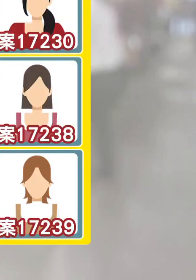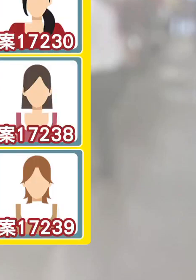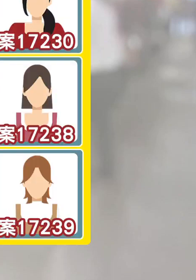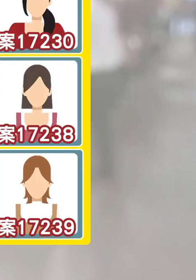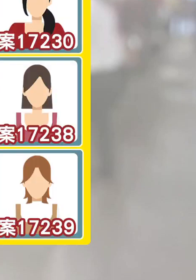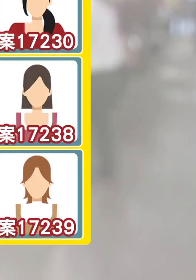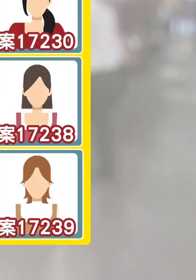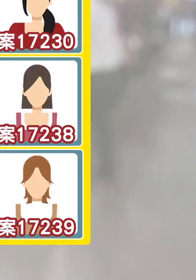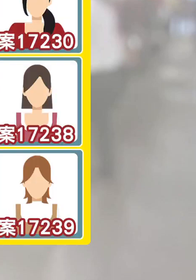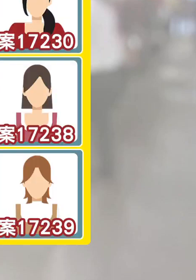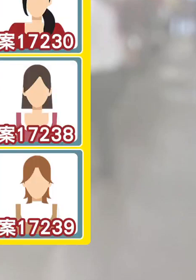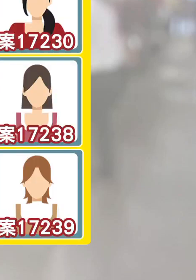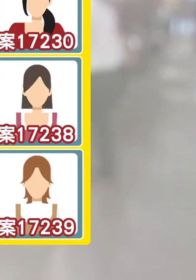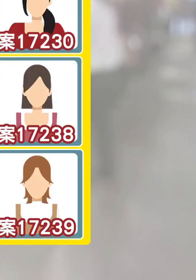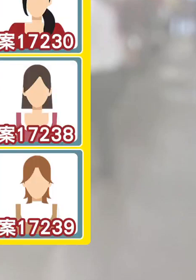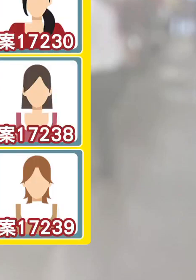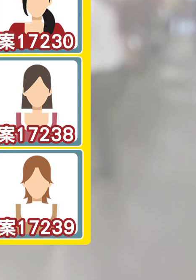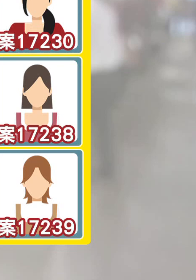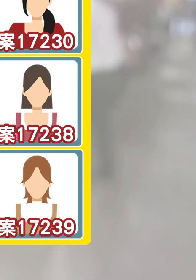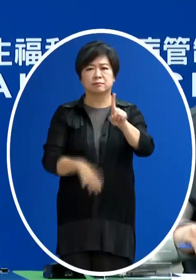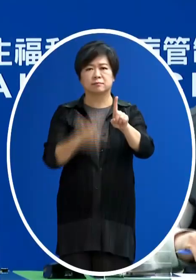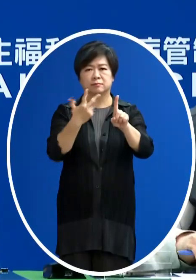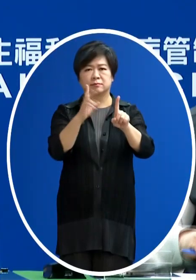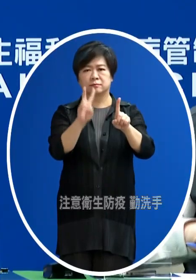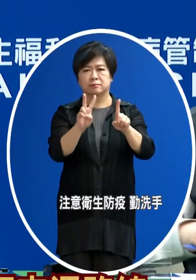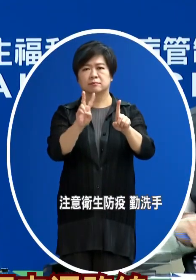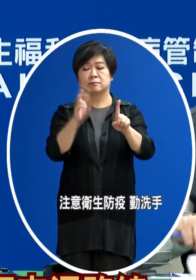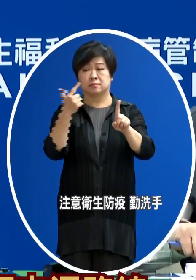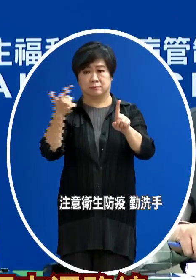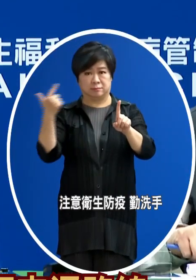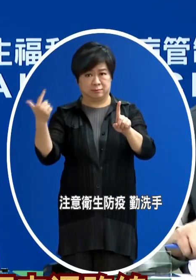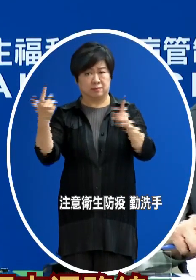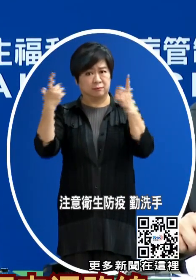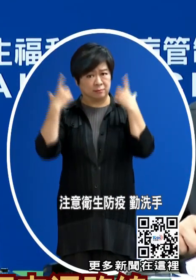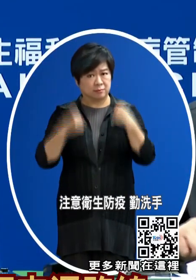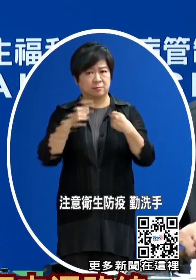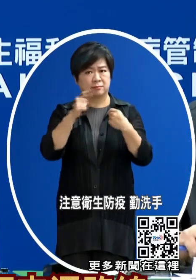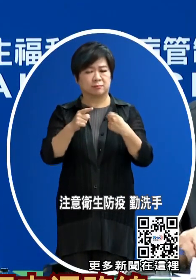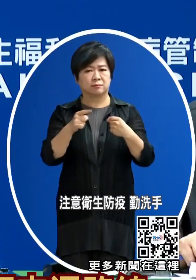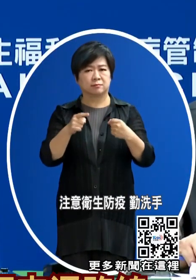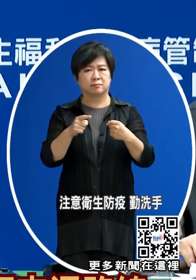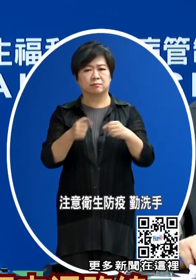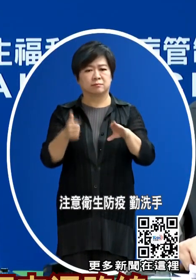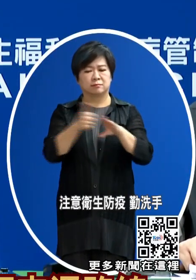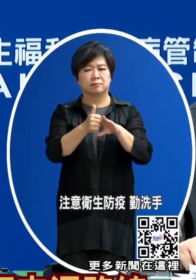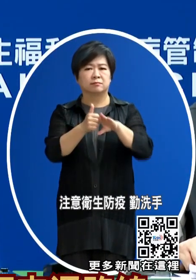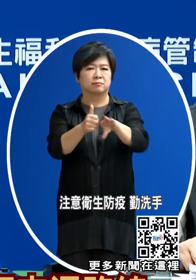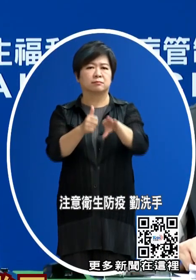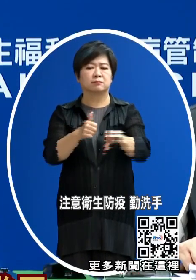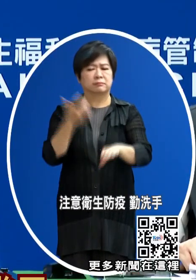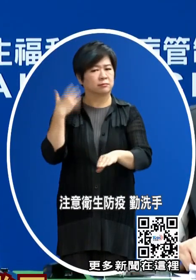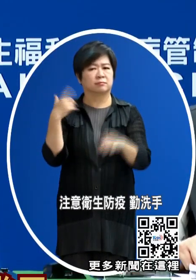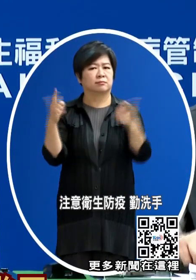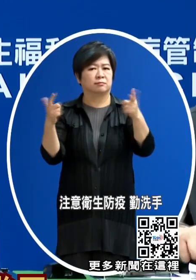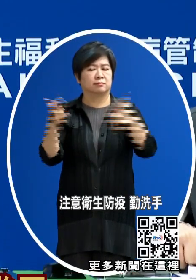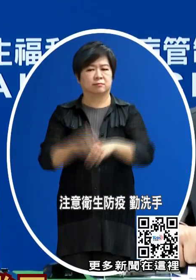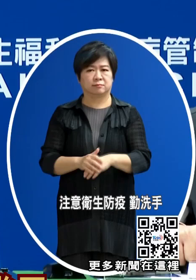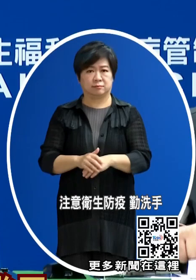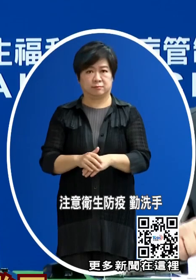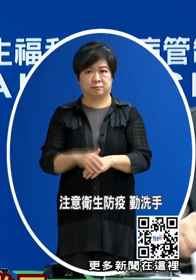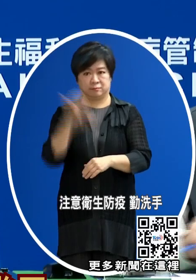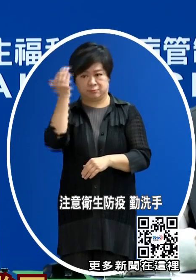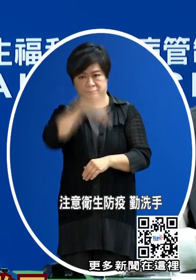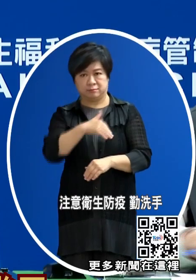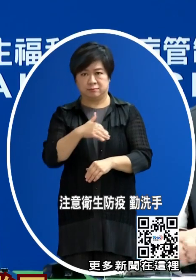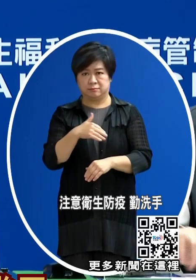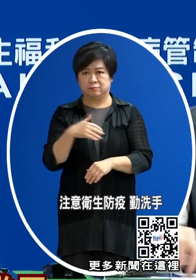同班交通车，但怎会不在当初名单当中？ 他本来不是属于这个交通路线的。那后来他在这